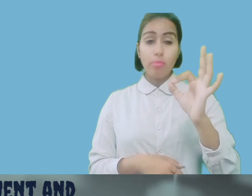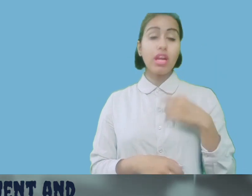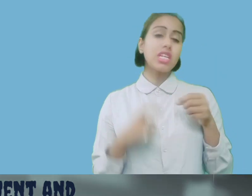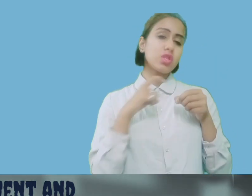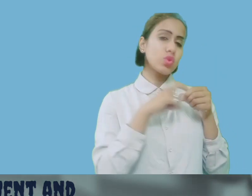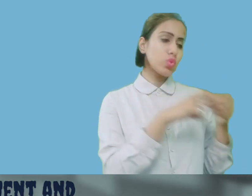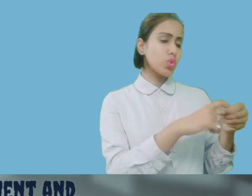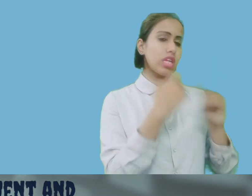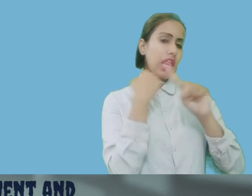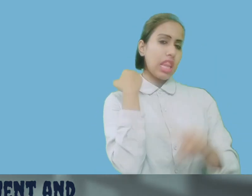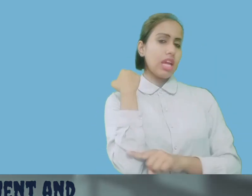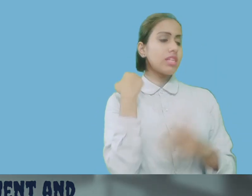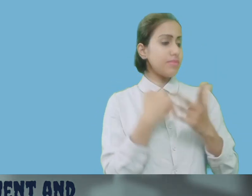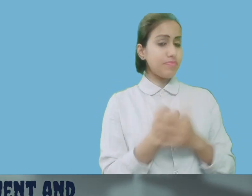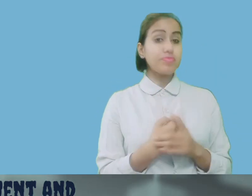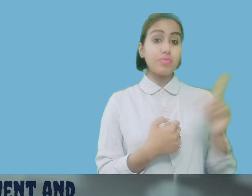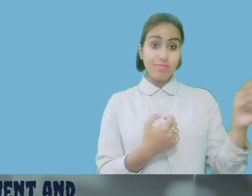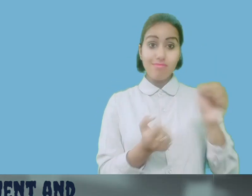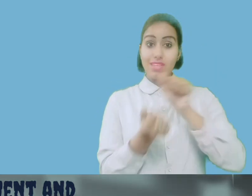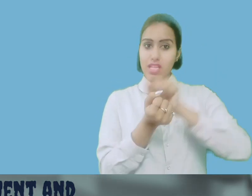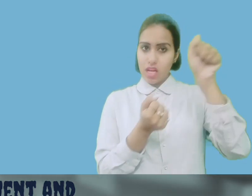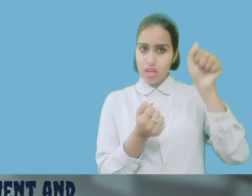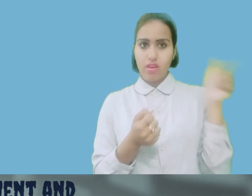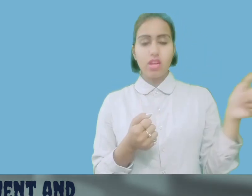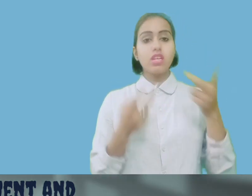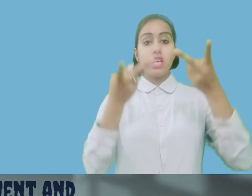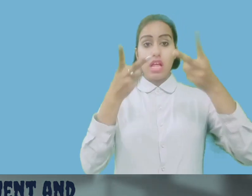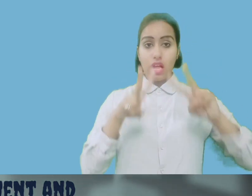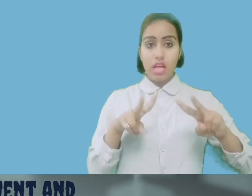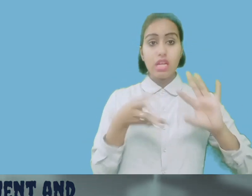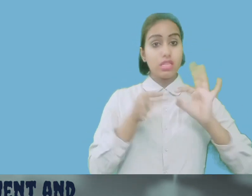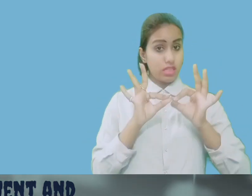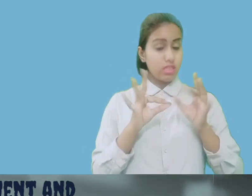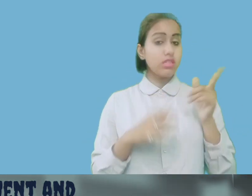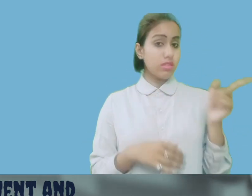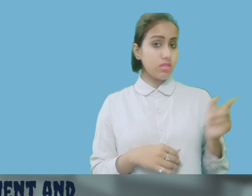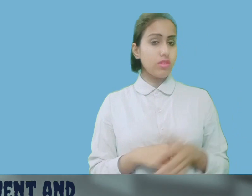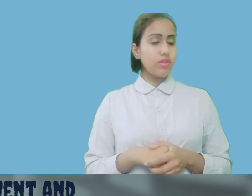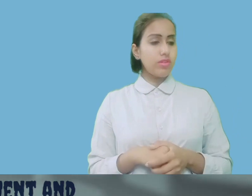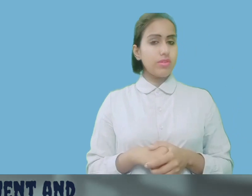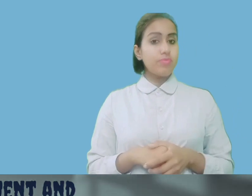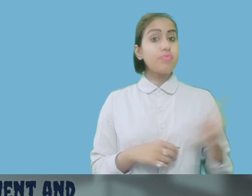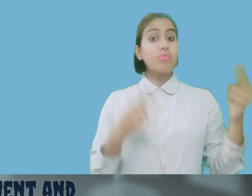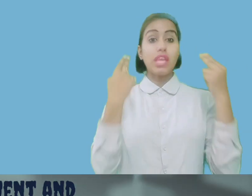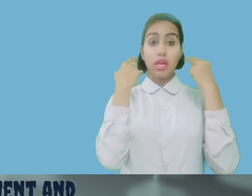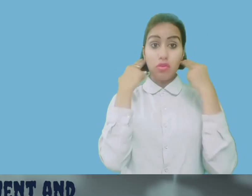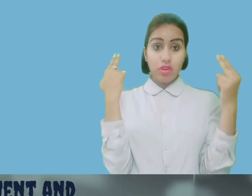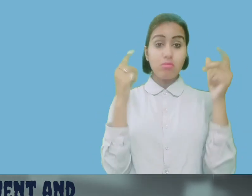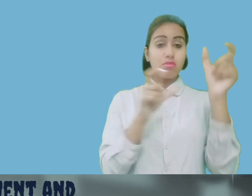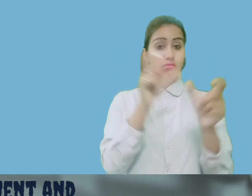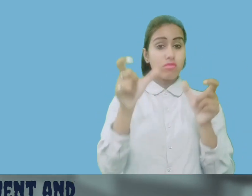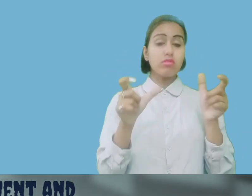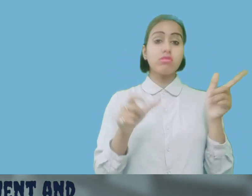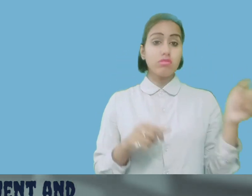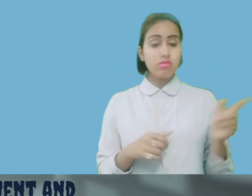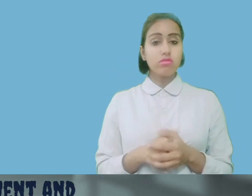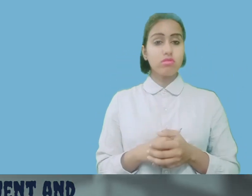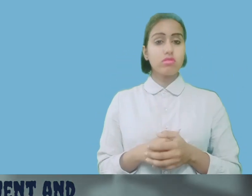तो ये मेरे लिए भी प्राइड की बात होती है। तो सबसे पहले जब मैंने अपना करियर शुरू किया है तब मैंने इंदौर में जो